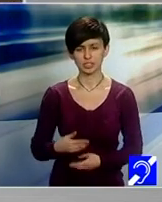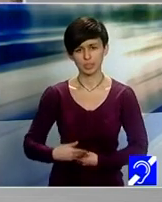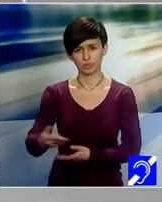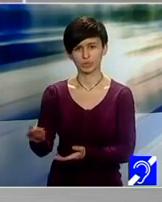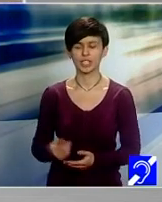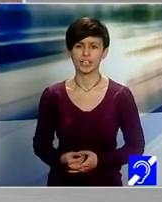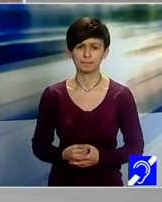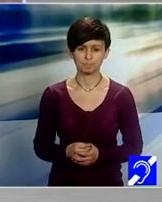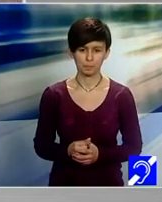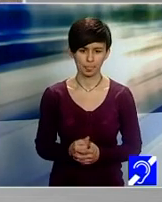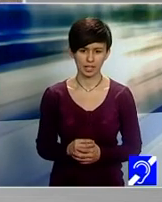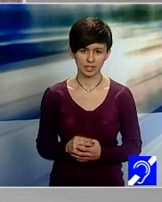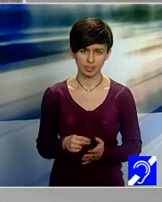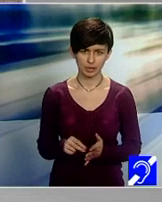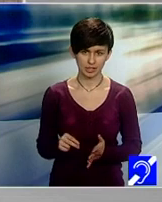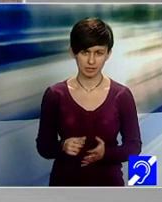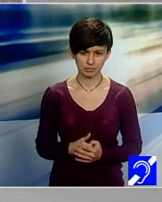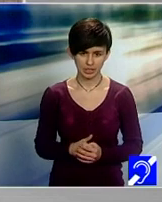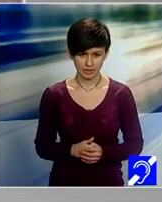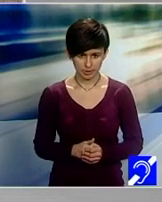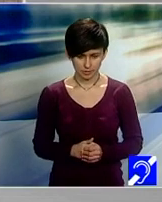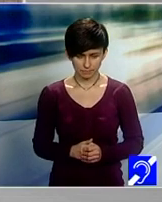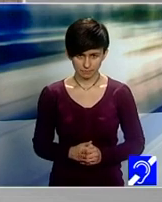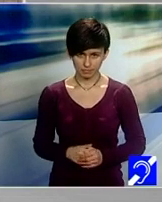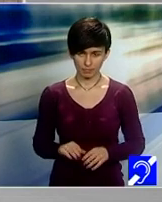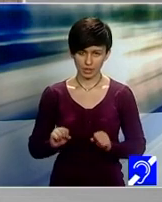lege binevenită și mi se pare că acum băncile